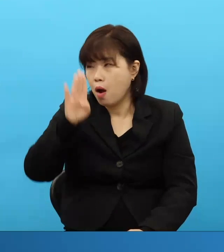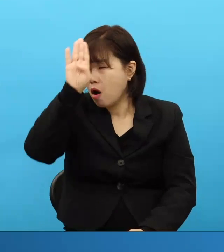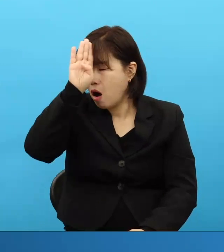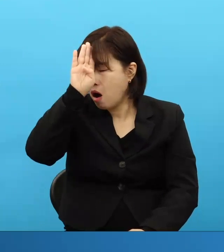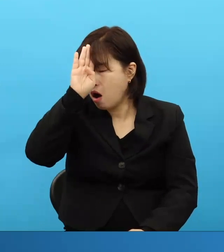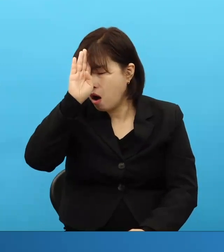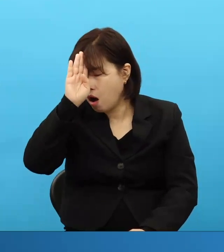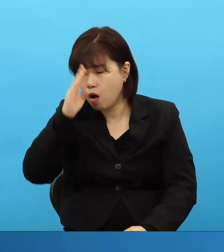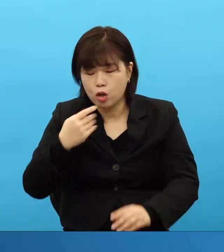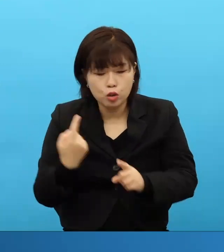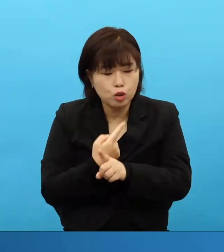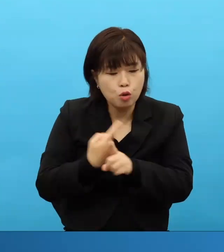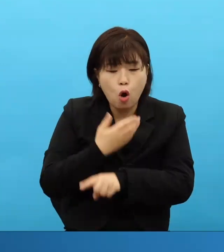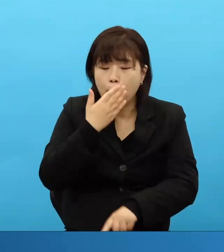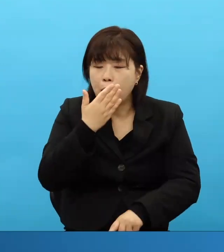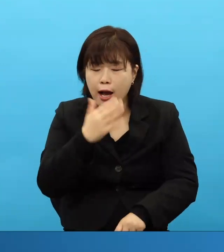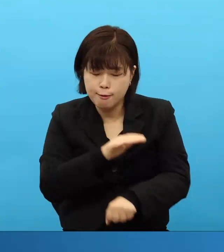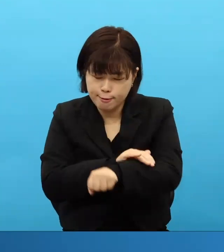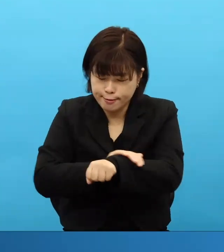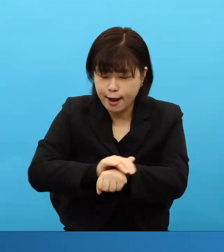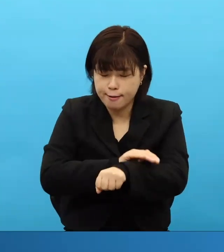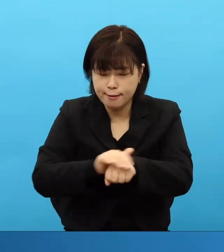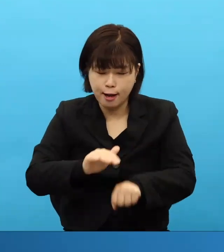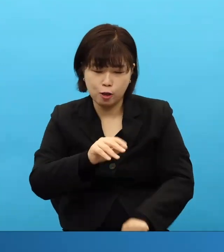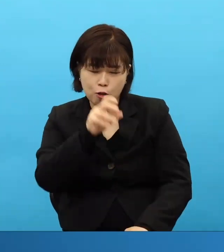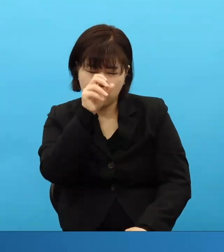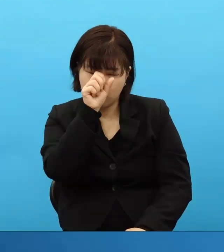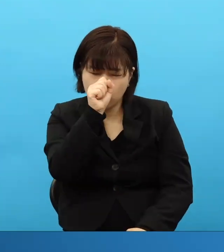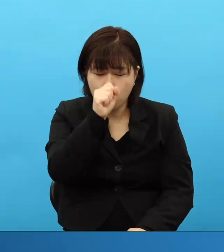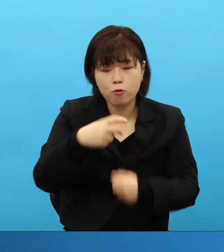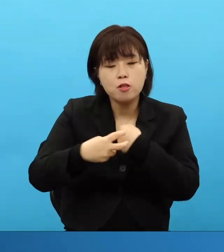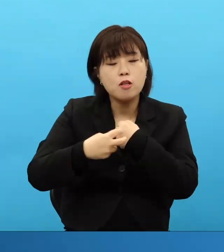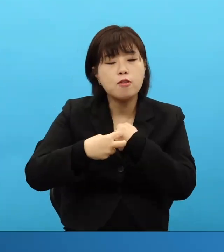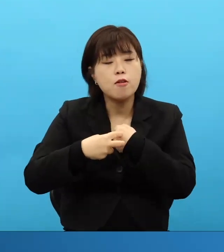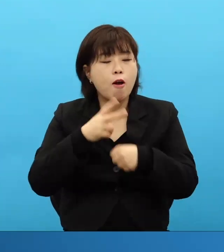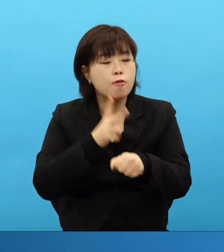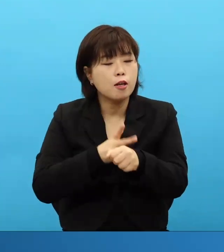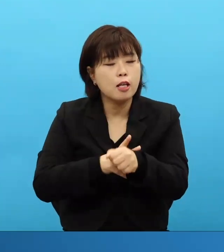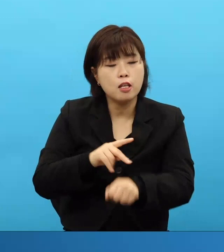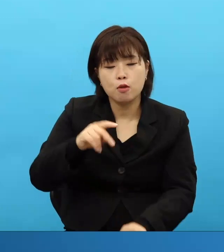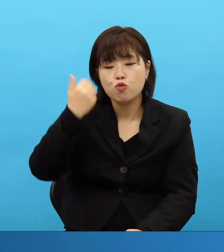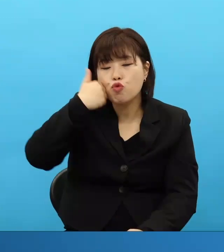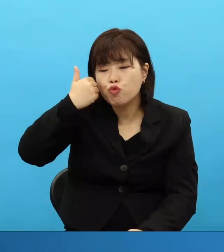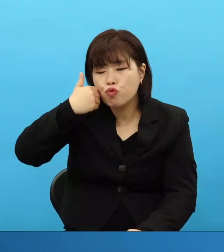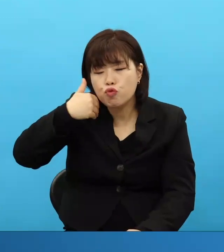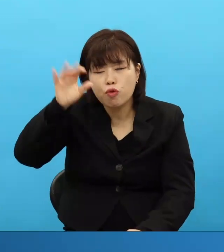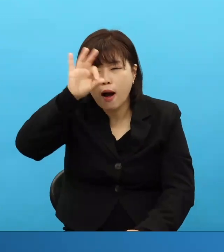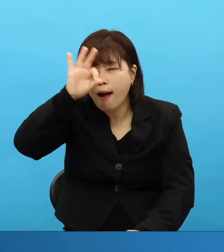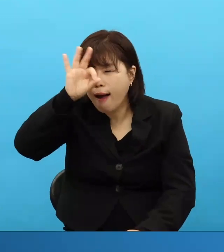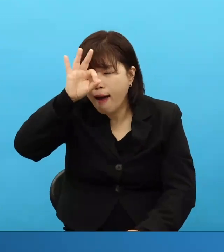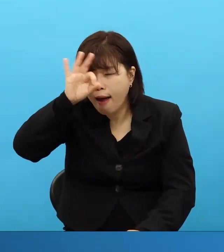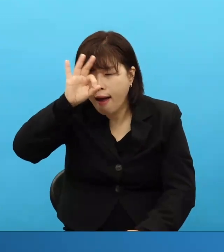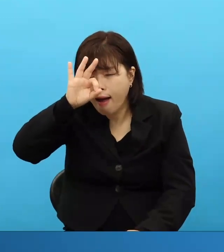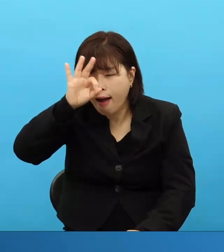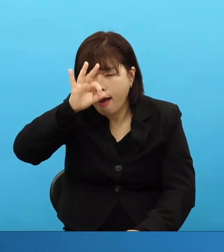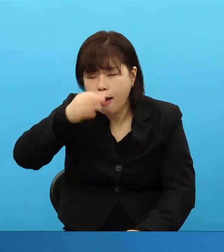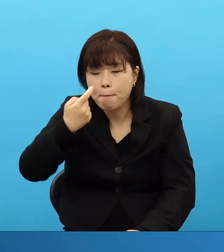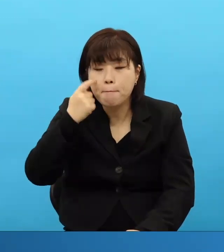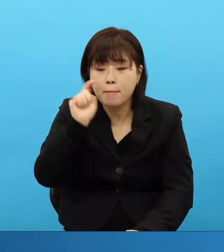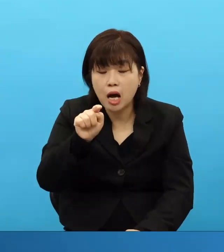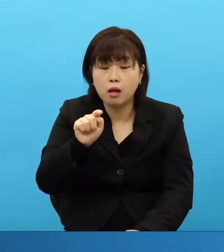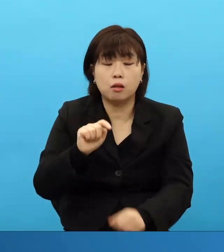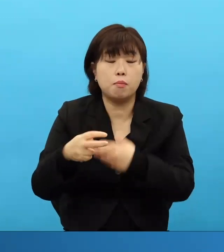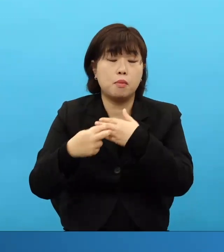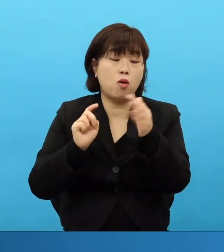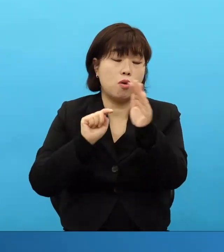특히 TCK들은 메시지 붙잡는 게 답니다. And so our remnants, especially our TCKs, holding to the message is 그래, everything. 변경돼도 괜찮으니까 아무거나